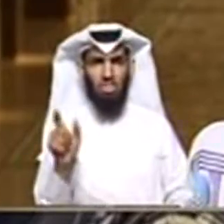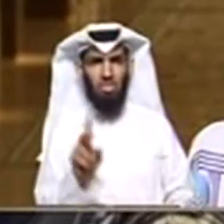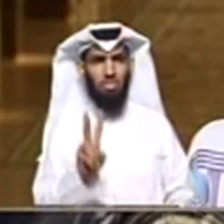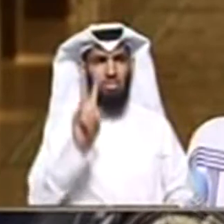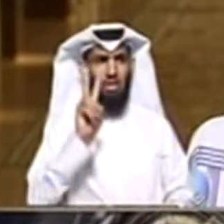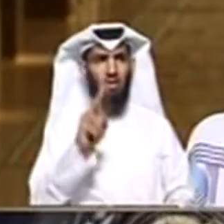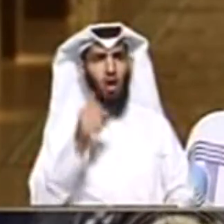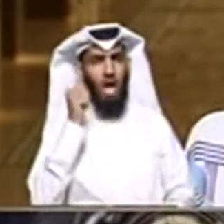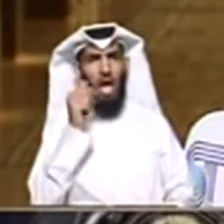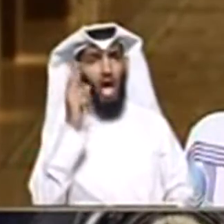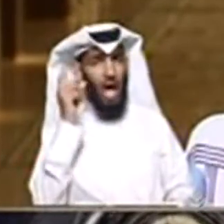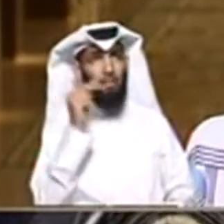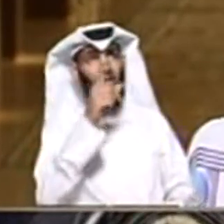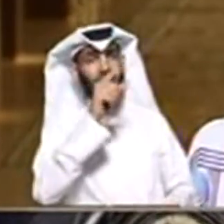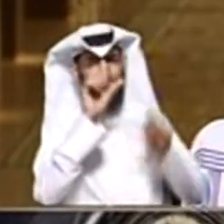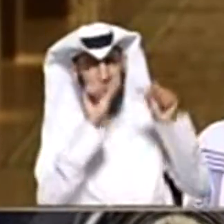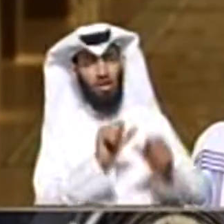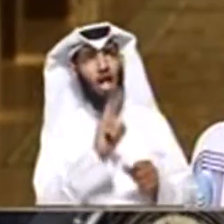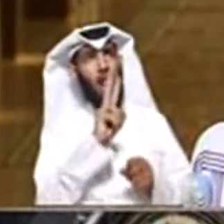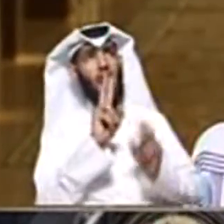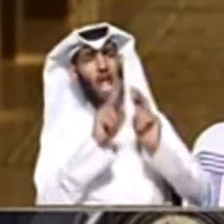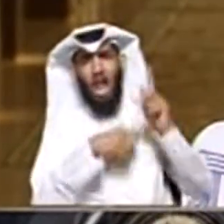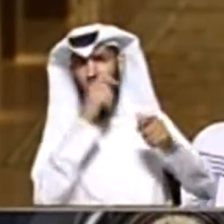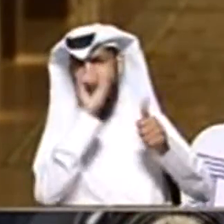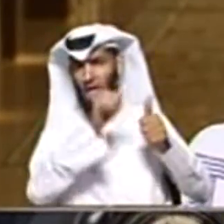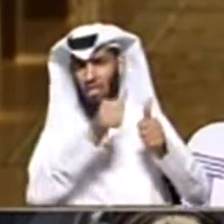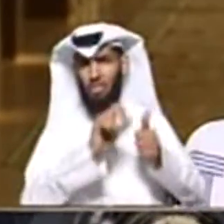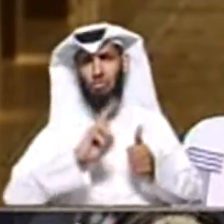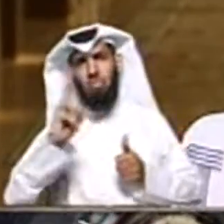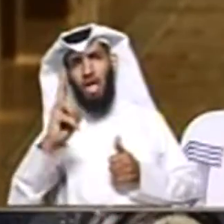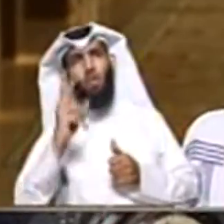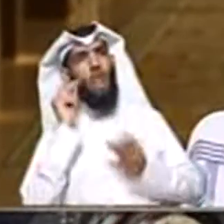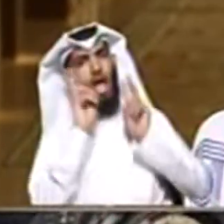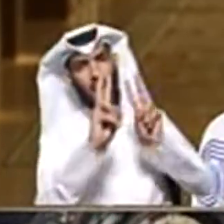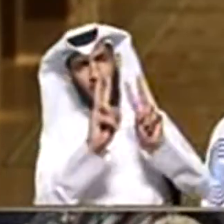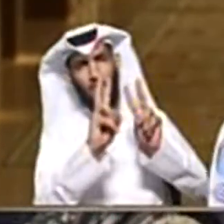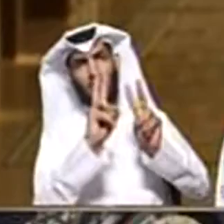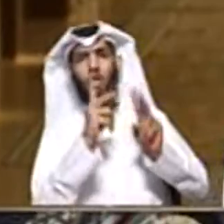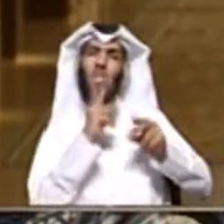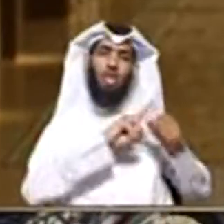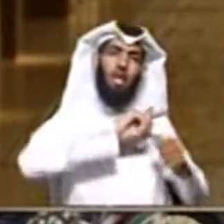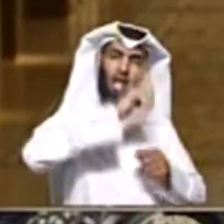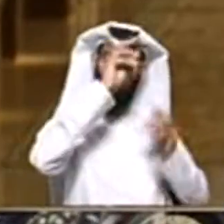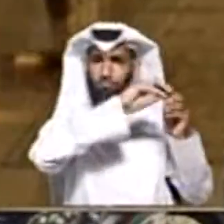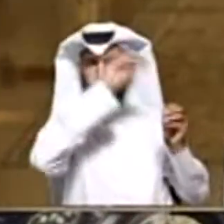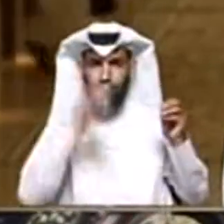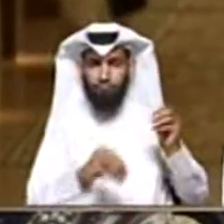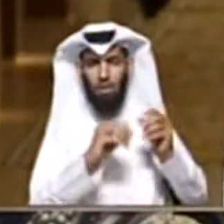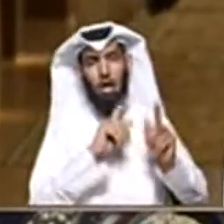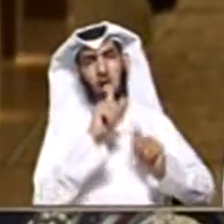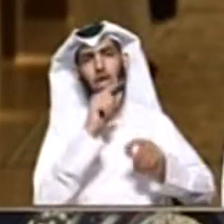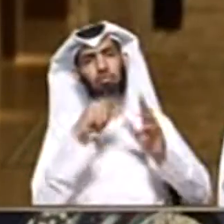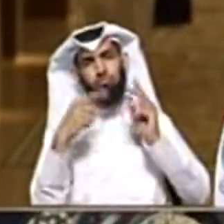مؤيدي الطلب واثنان من معارضي الطلب، وبعد ذلك يتم